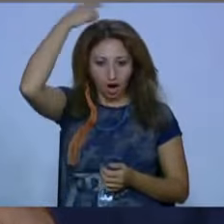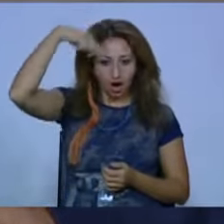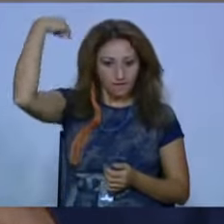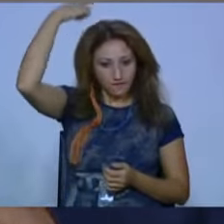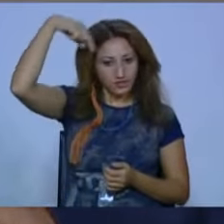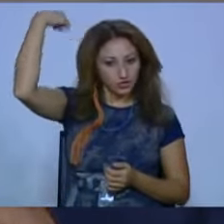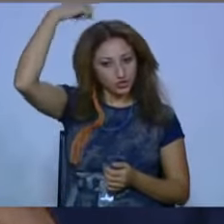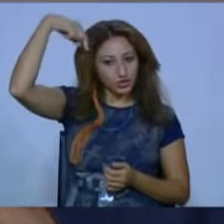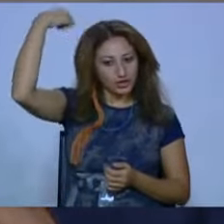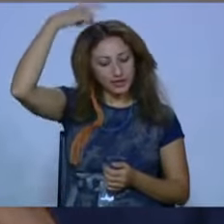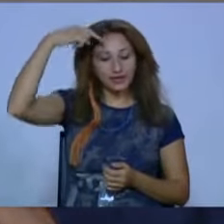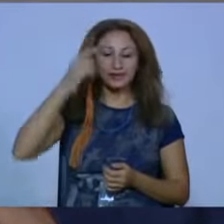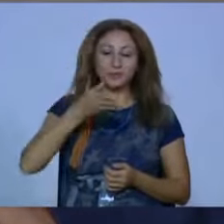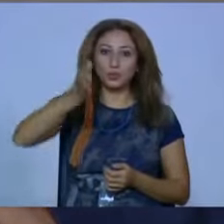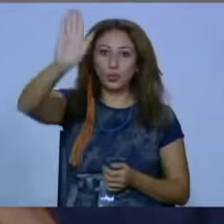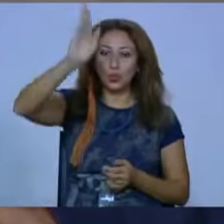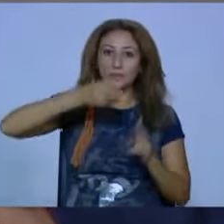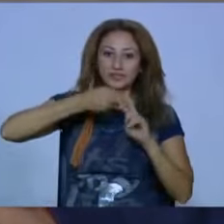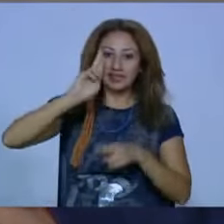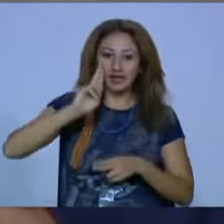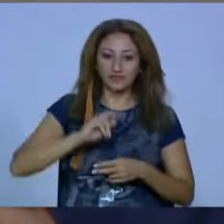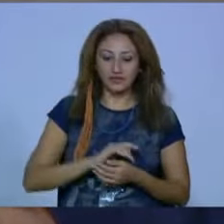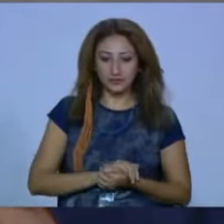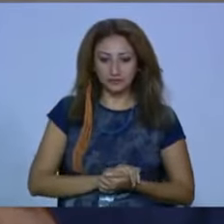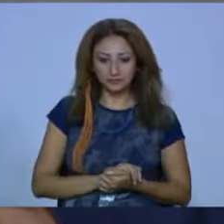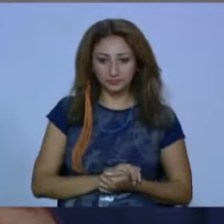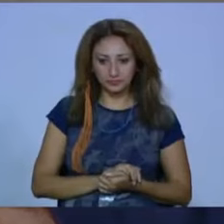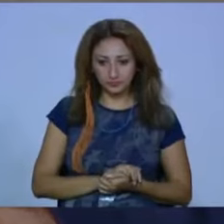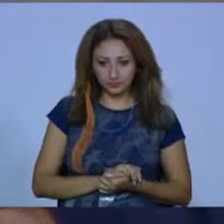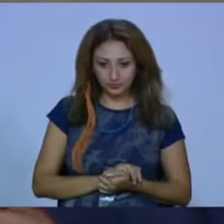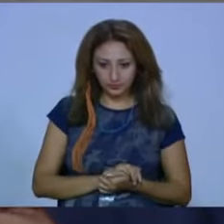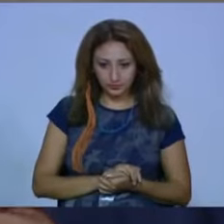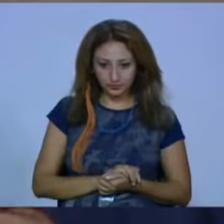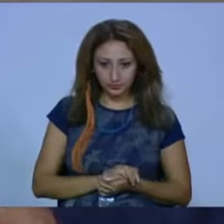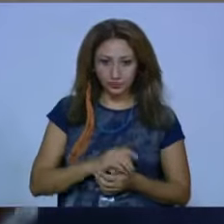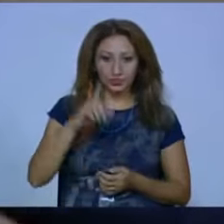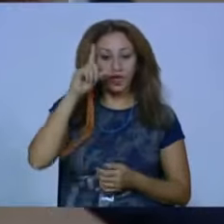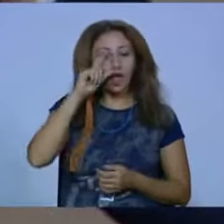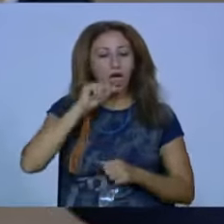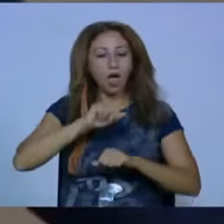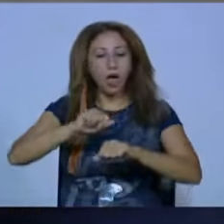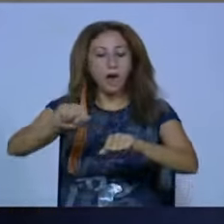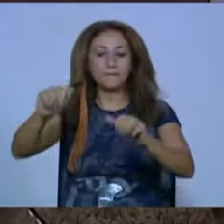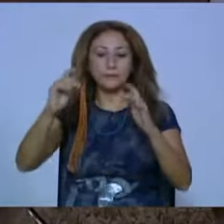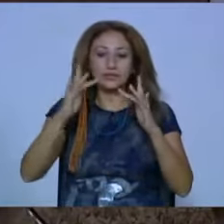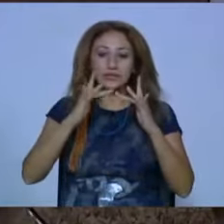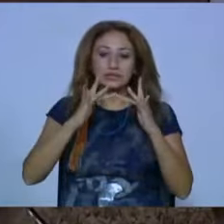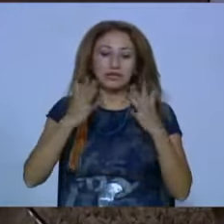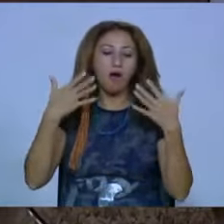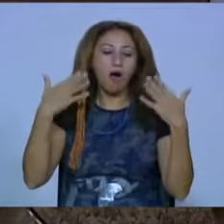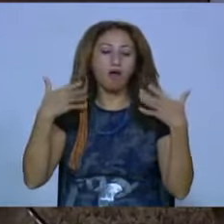فكنا بنروح فكان بينام في مش على السرير لقى هوا وكان الدنيا